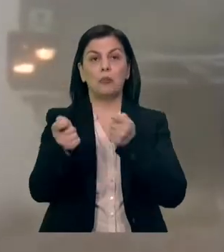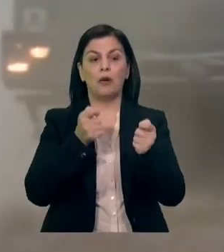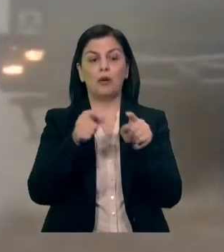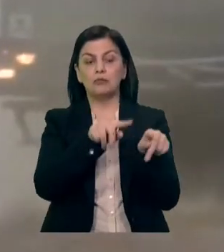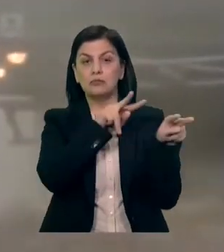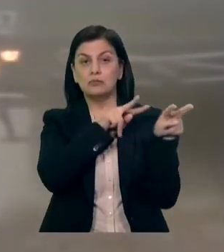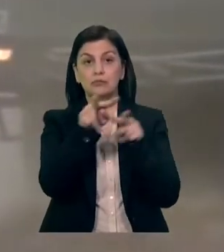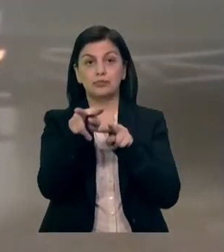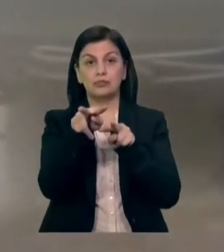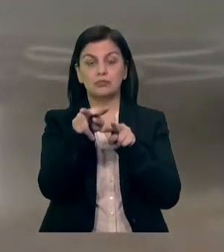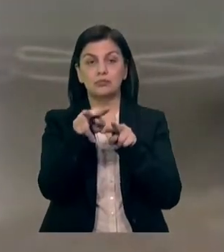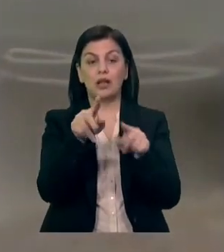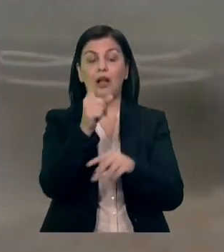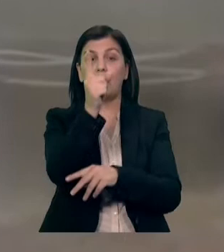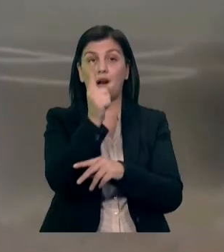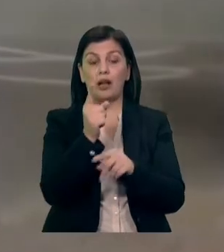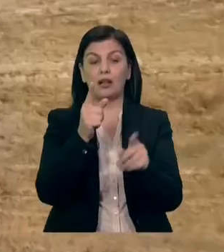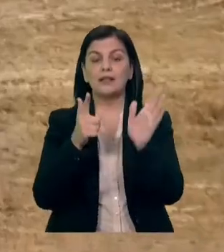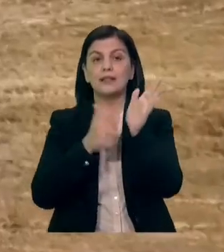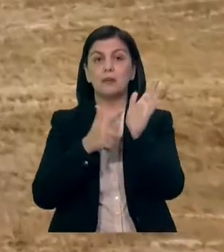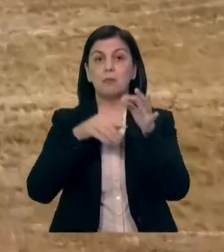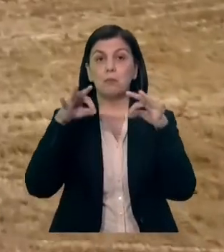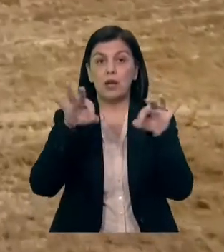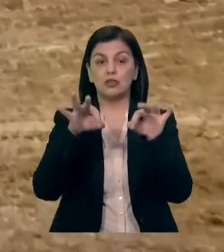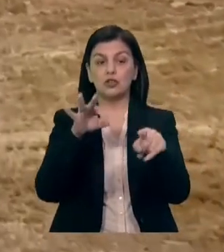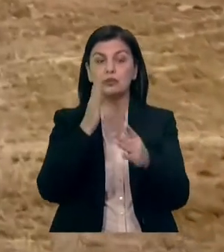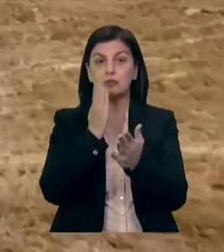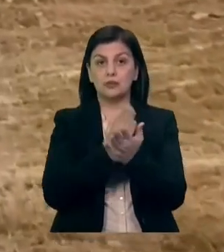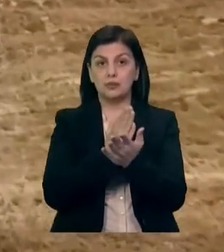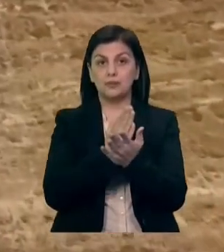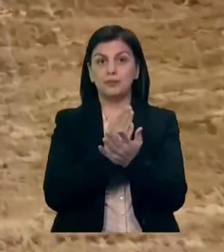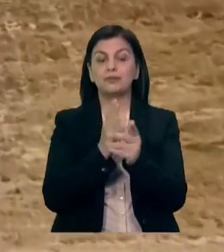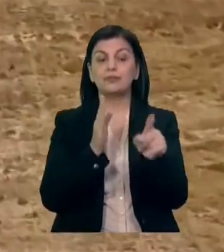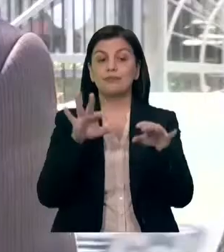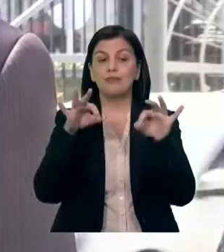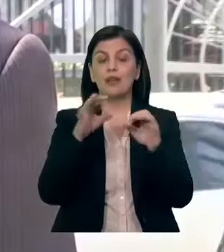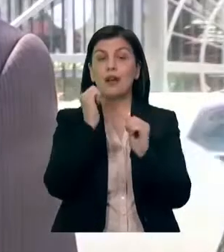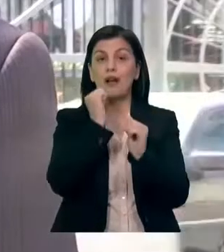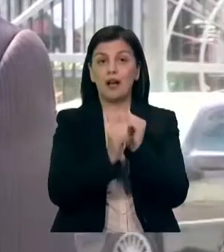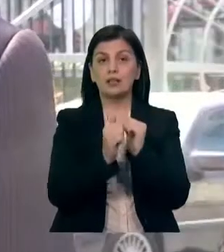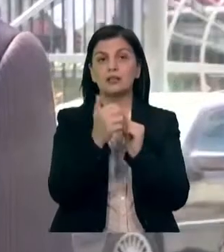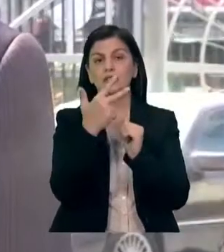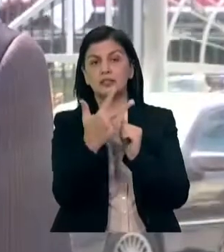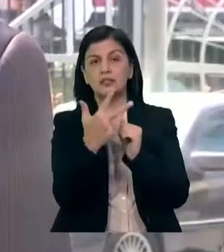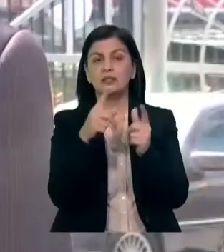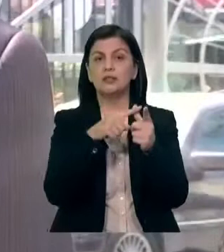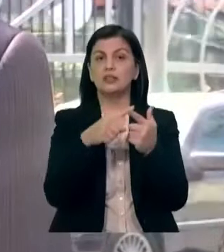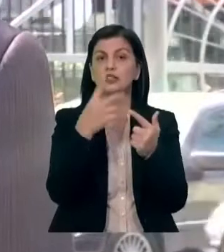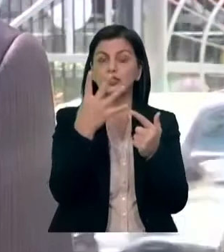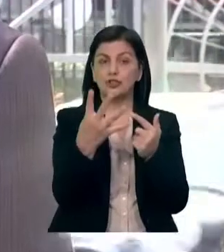Raket kompleksi 7 maşından ibarətdir. Bu maşınların hər biri 3 və ya 4